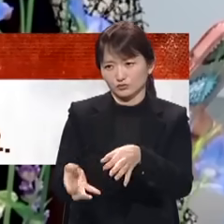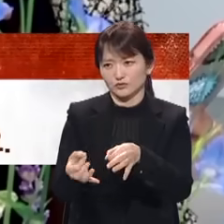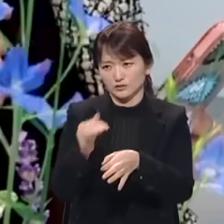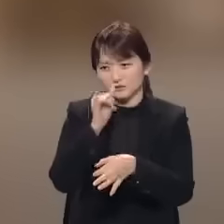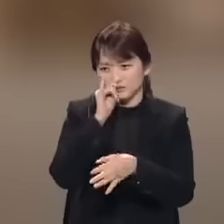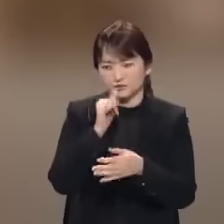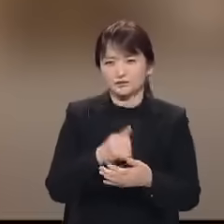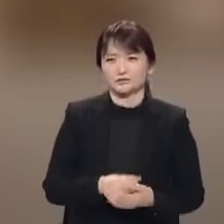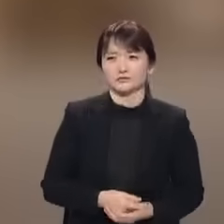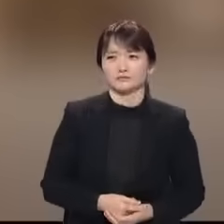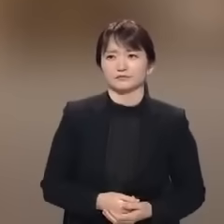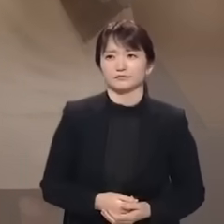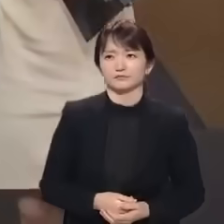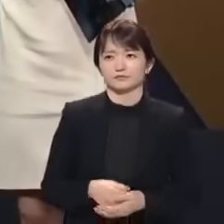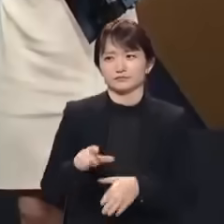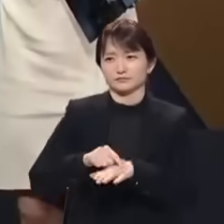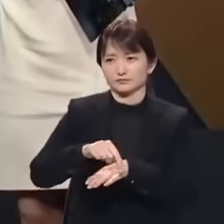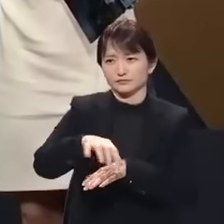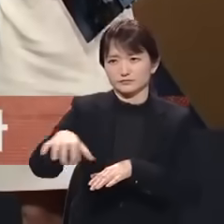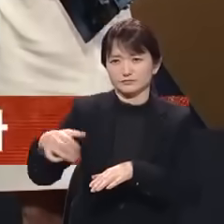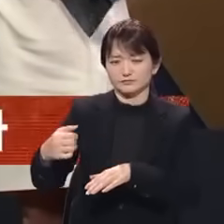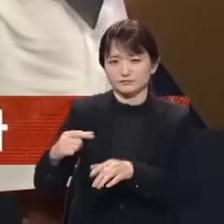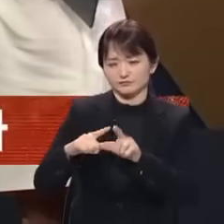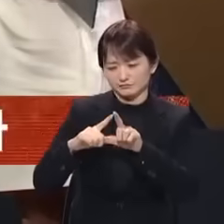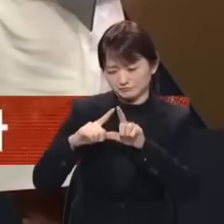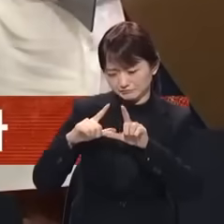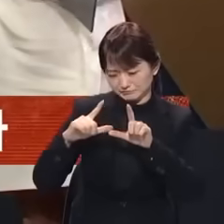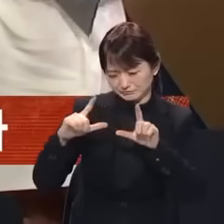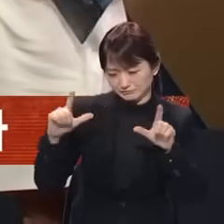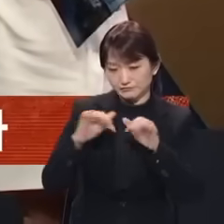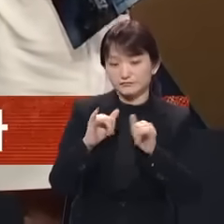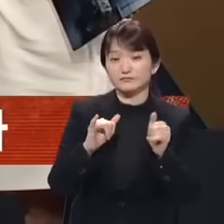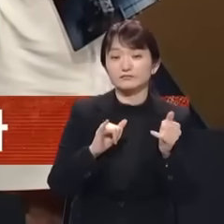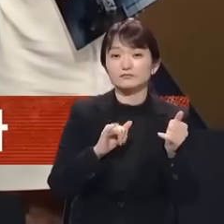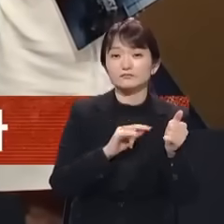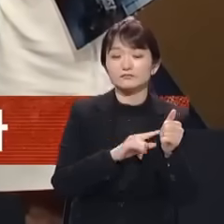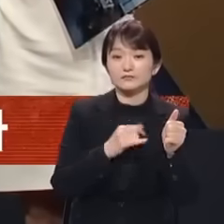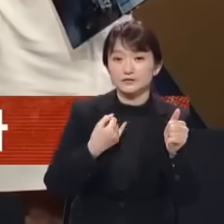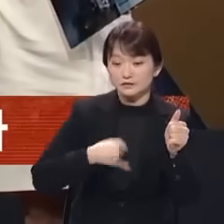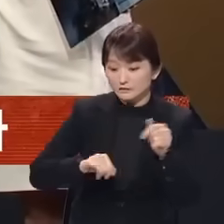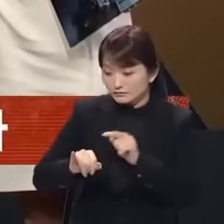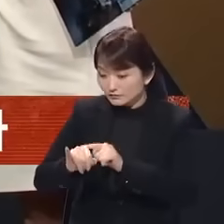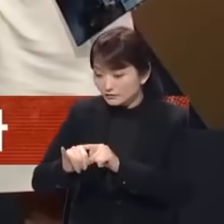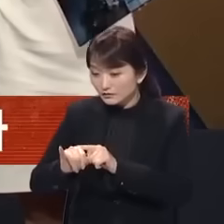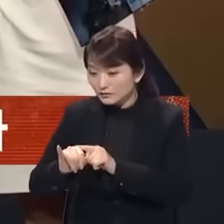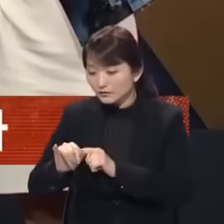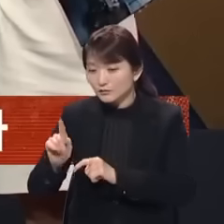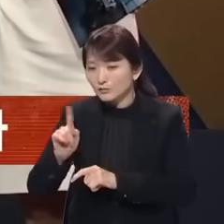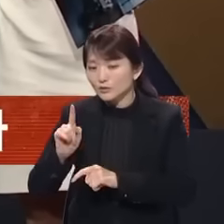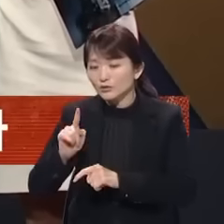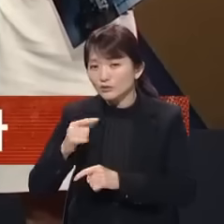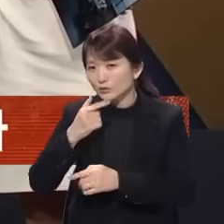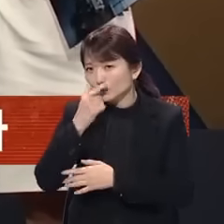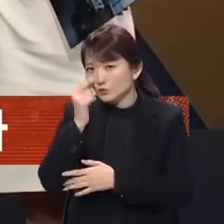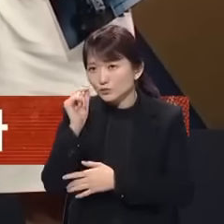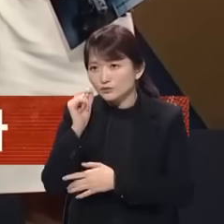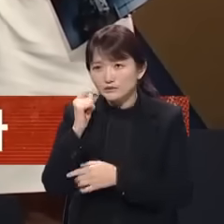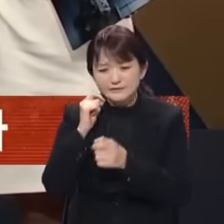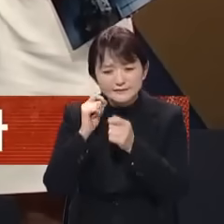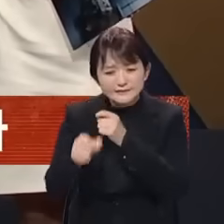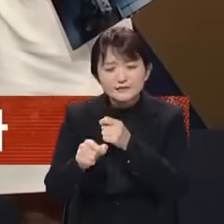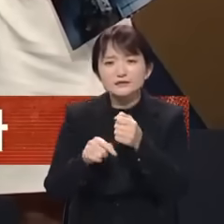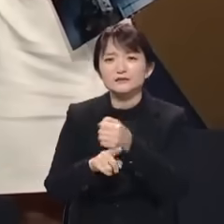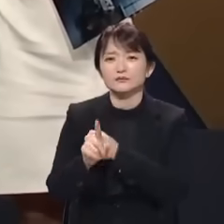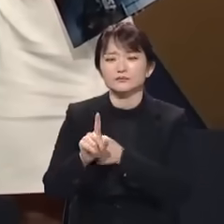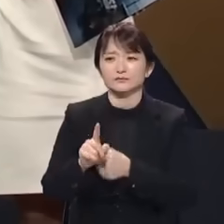있었어요. 지역 유력 인사의 딸이 뭐가 아쉽다고 이렇게 엄청난 사기를 쳤던 걸까요? 오늘 자세하게